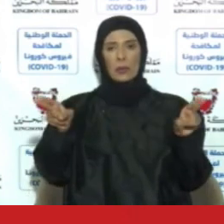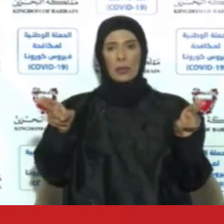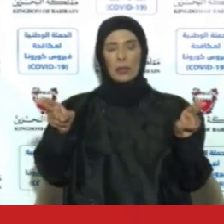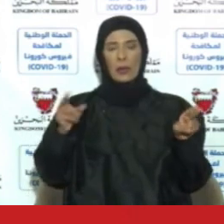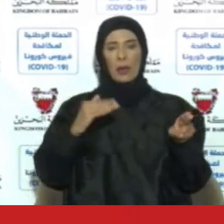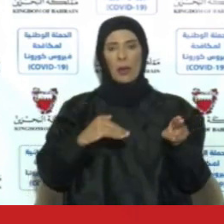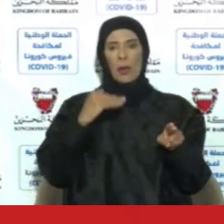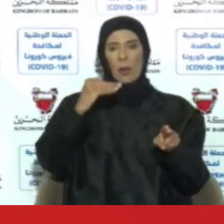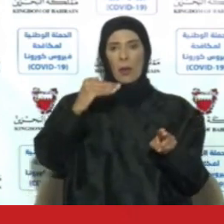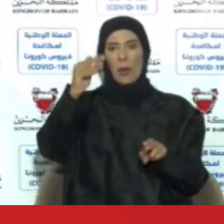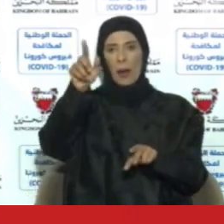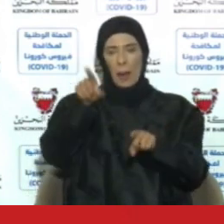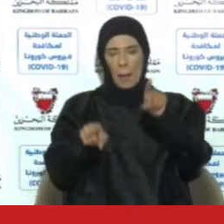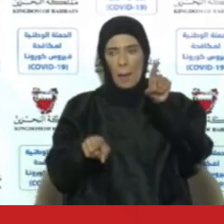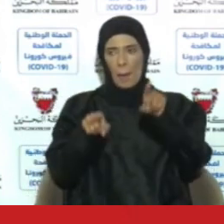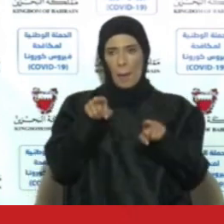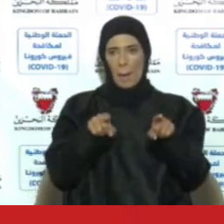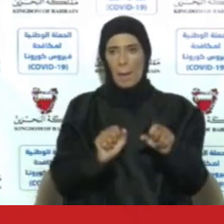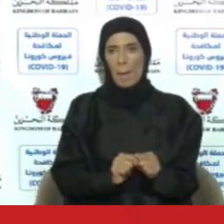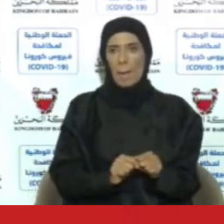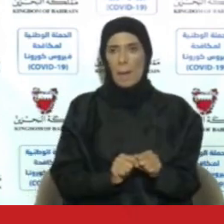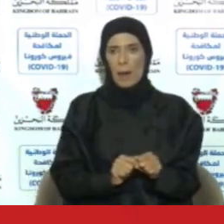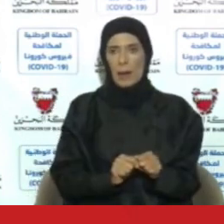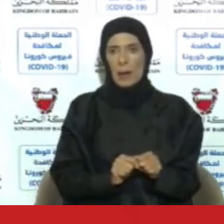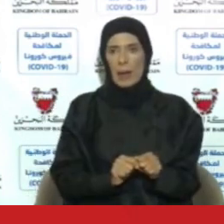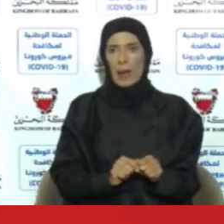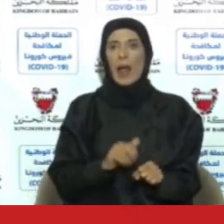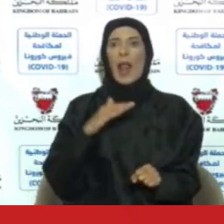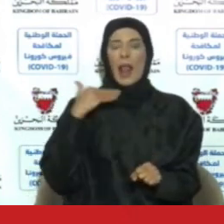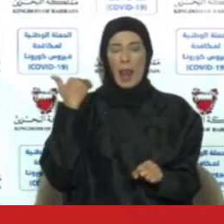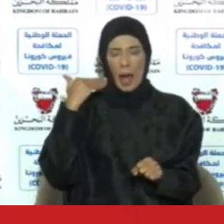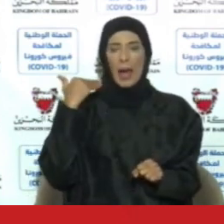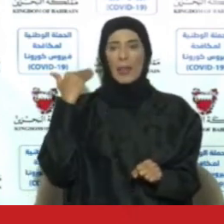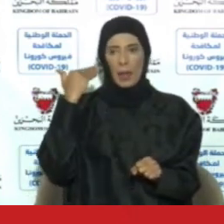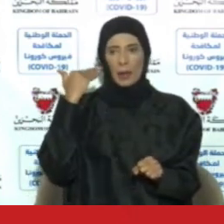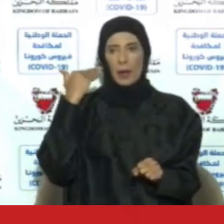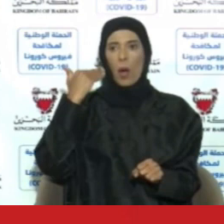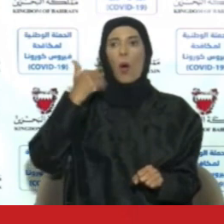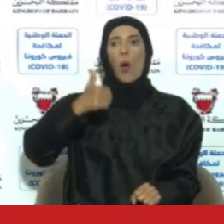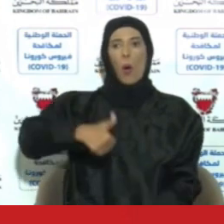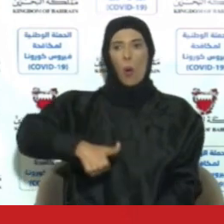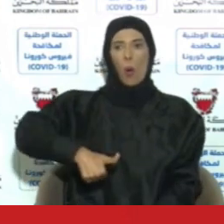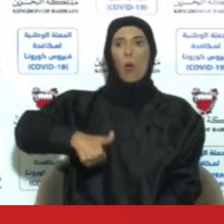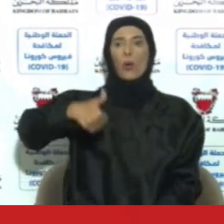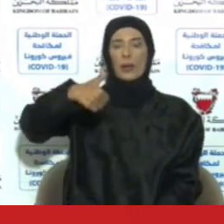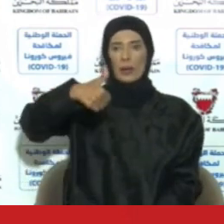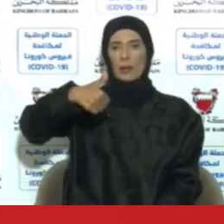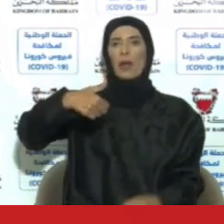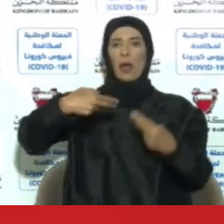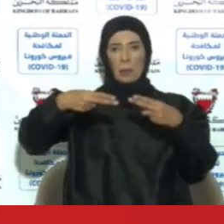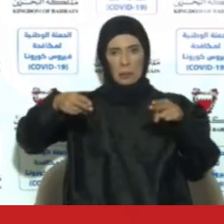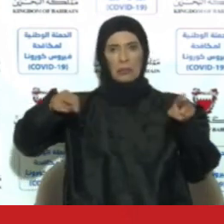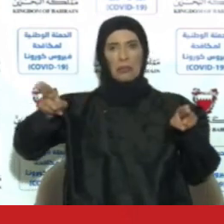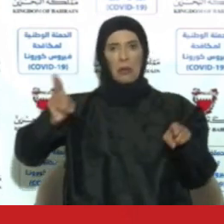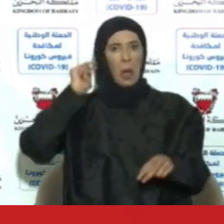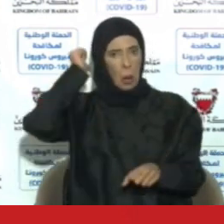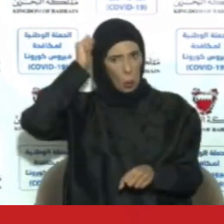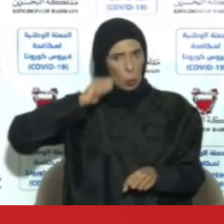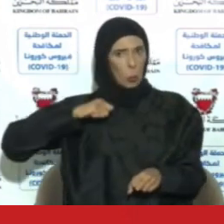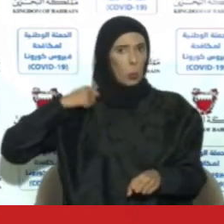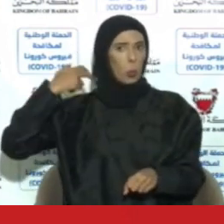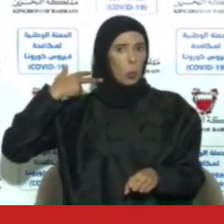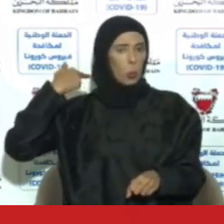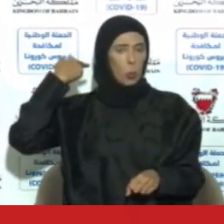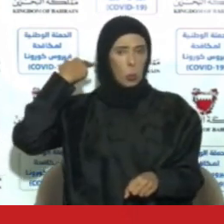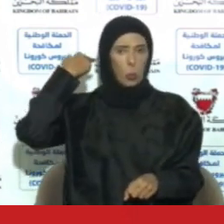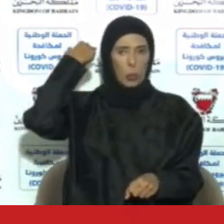مرحلة لها بعض التفصيل. إذا كنا في المستوى الأخضر وإن شاء الله يكون قريب نوصل إليه، بتفتح محلات الحلاقة والصالونات ومحلات